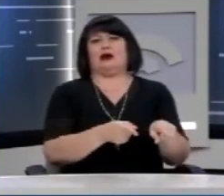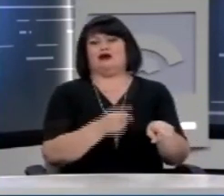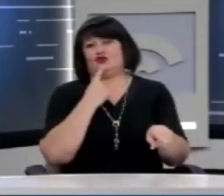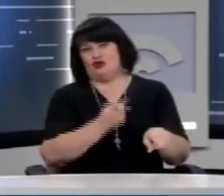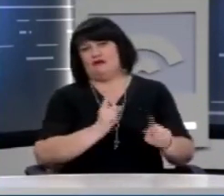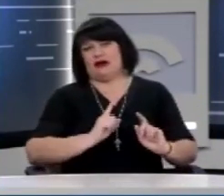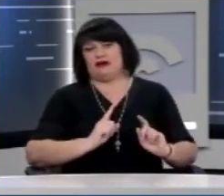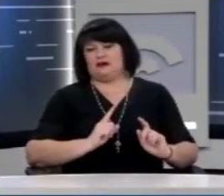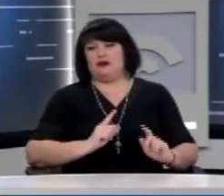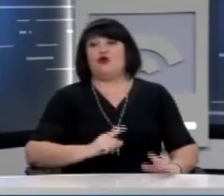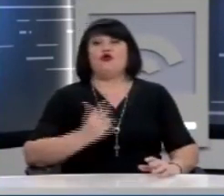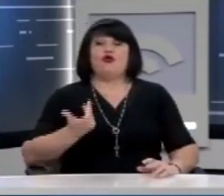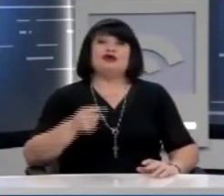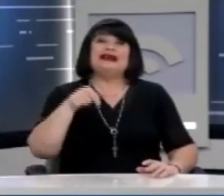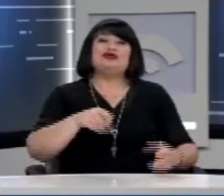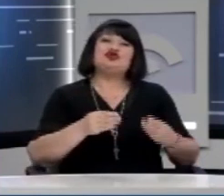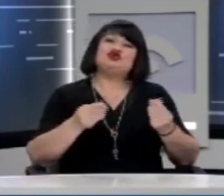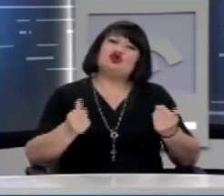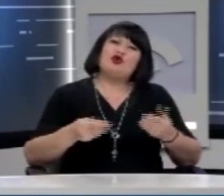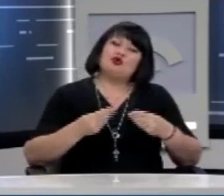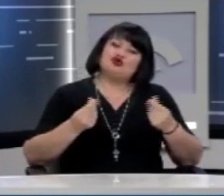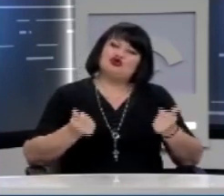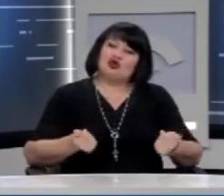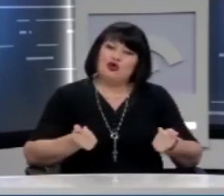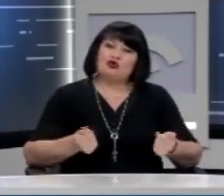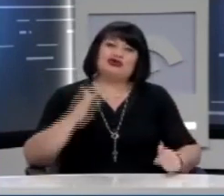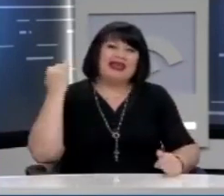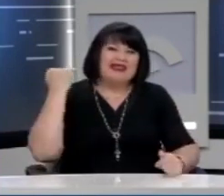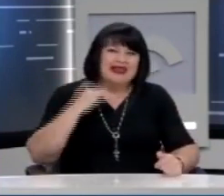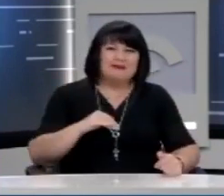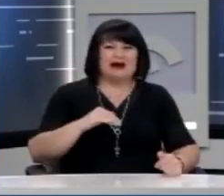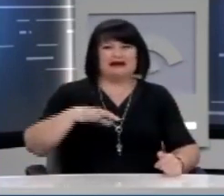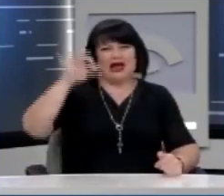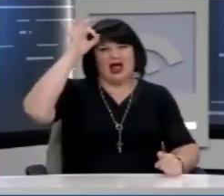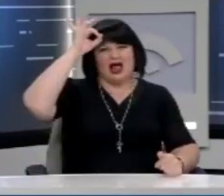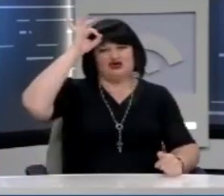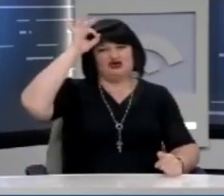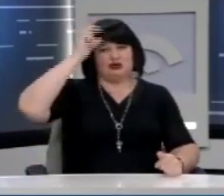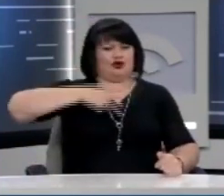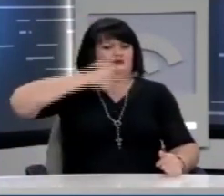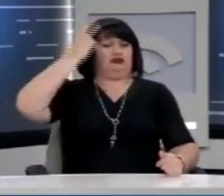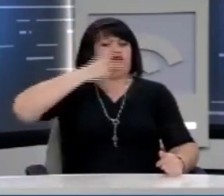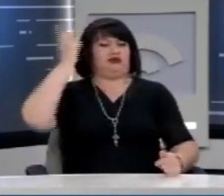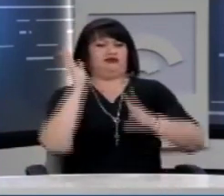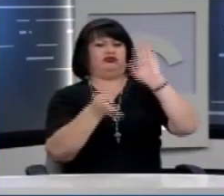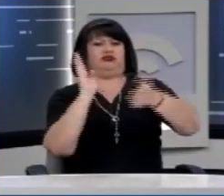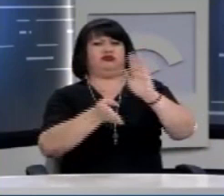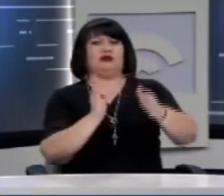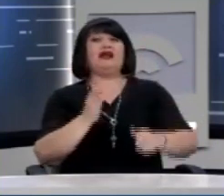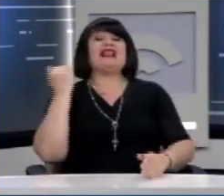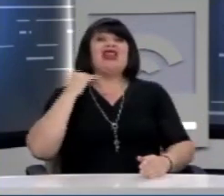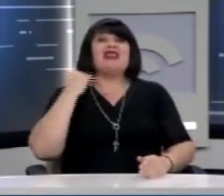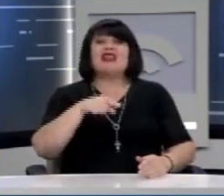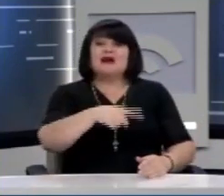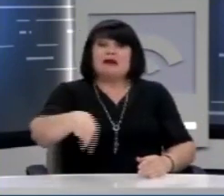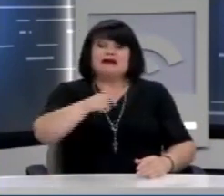καθώς επισημαίνουν ότι με αυτόν τον τρόπο τα θύματα αστυνομικής αυθαιρεσίας, για παράδειγμα, θα προσέρχονται